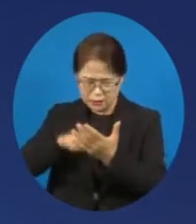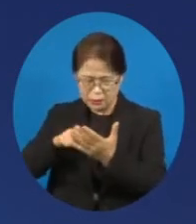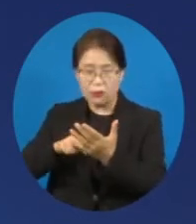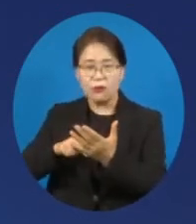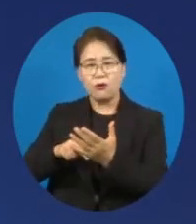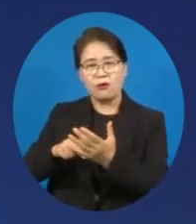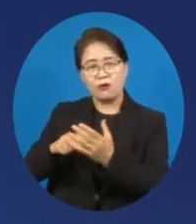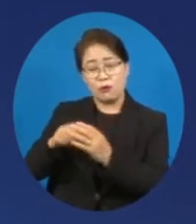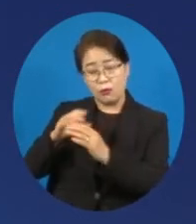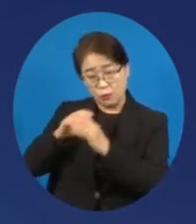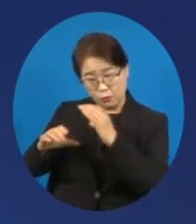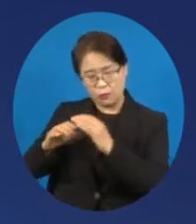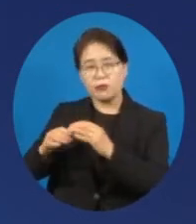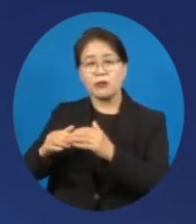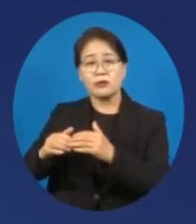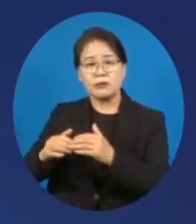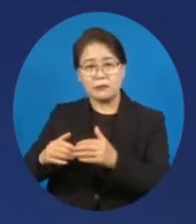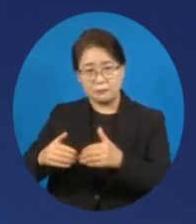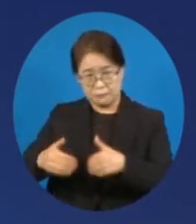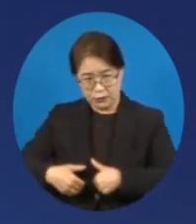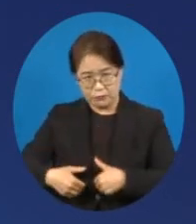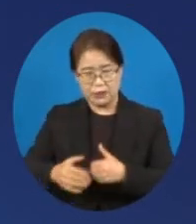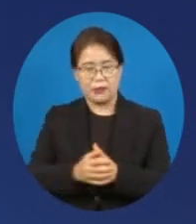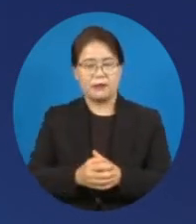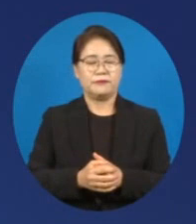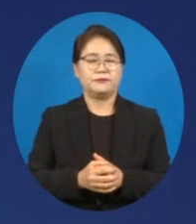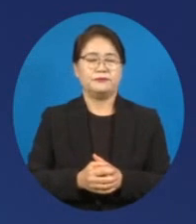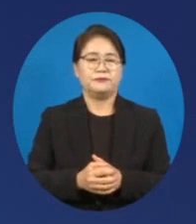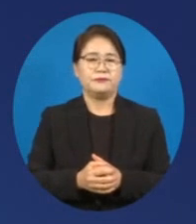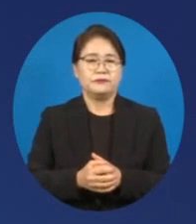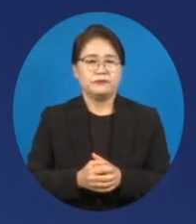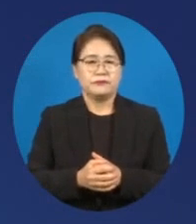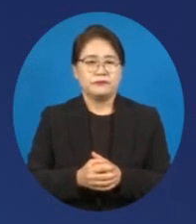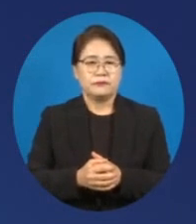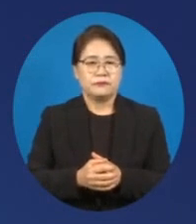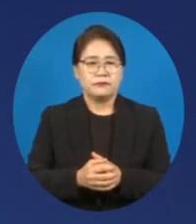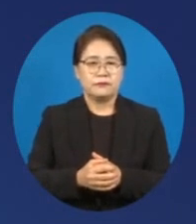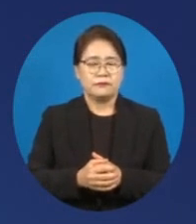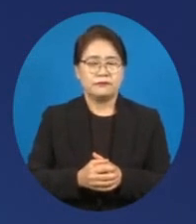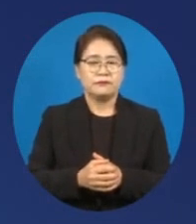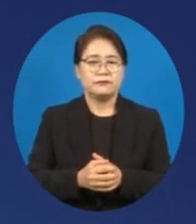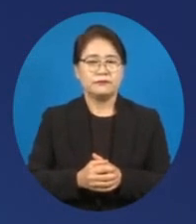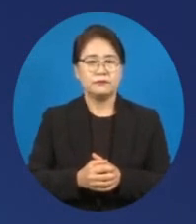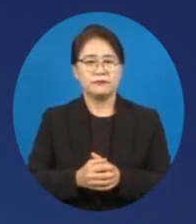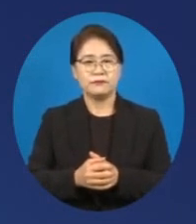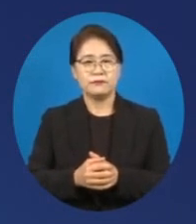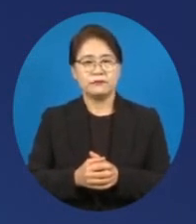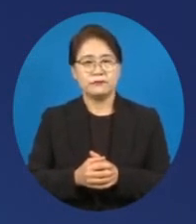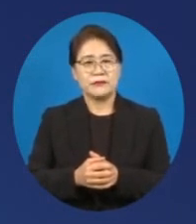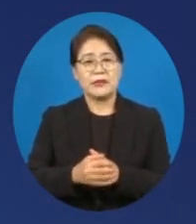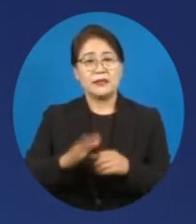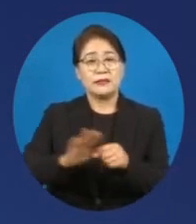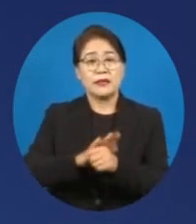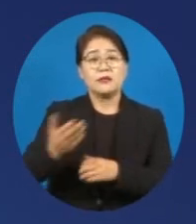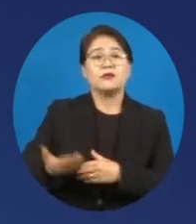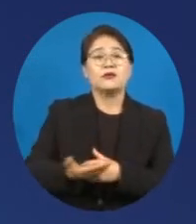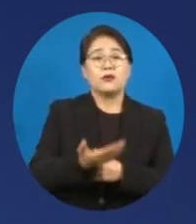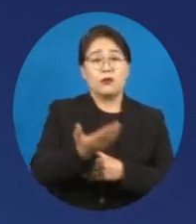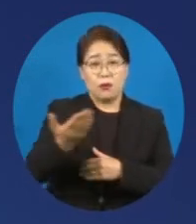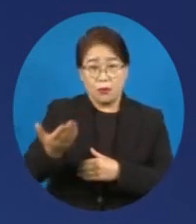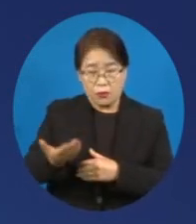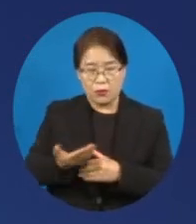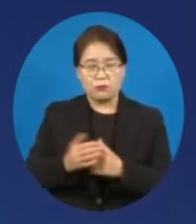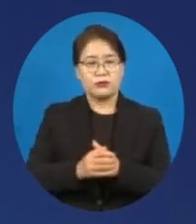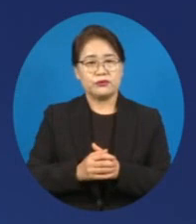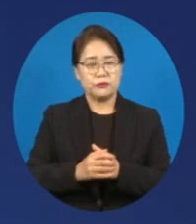그럴 때 우리는 주님 안에서의 누리는 삶을 평안을 누리며 살아갈 수가 있는 것입니다 사랑하는 성도